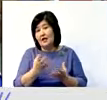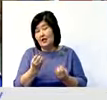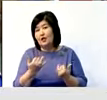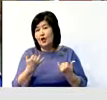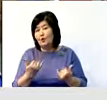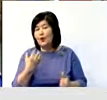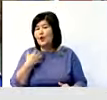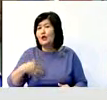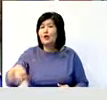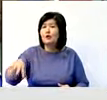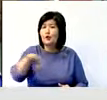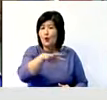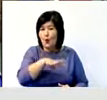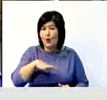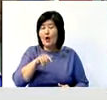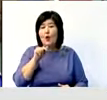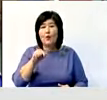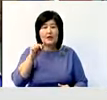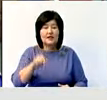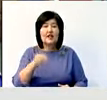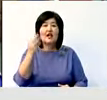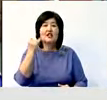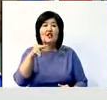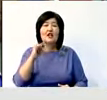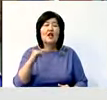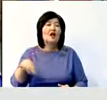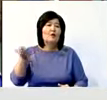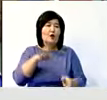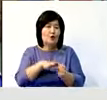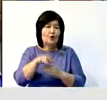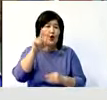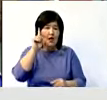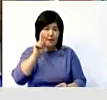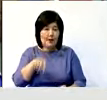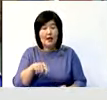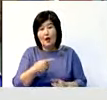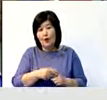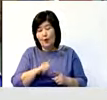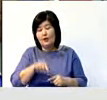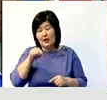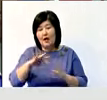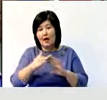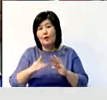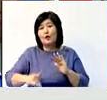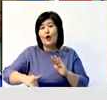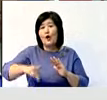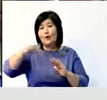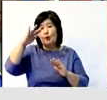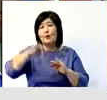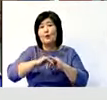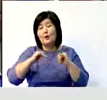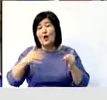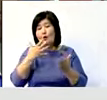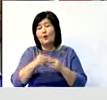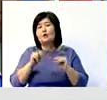бүкіл сыр өңірі, оның ішінде мына Шиелі ауданы түгел білет, осы елде өсіп өніп